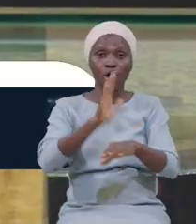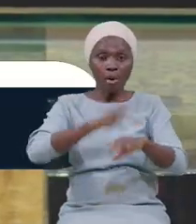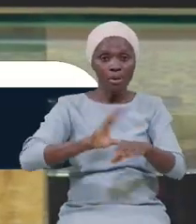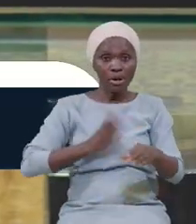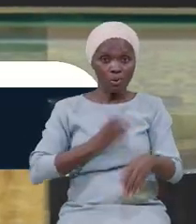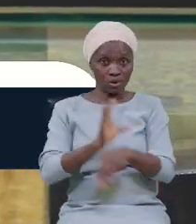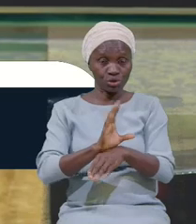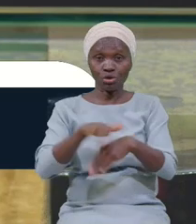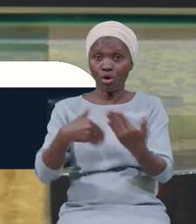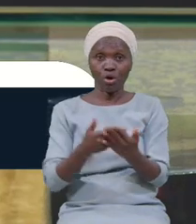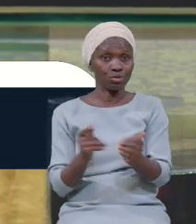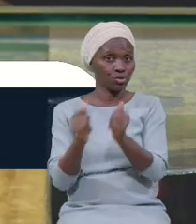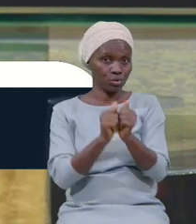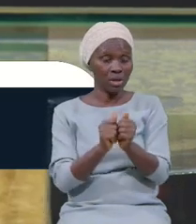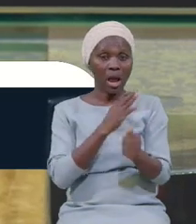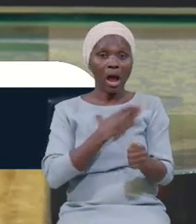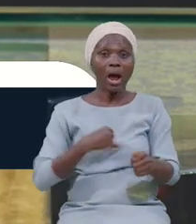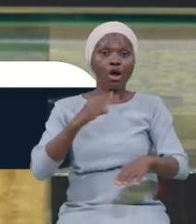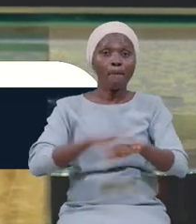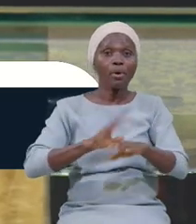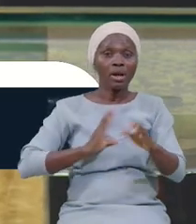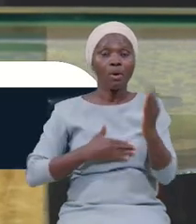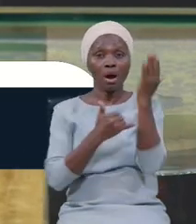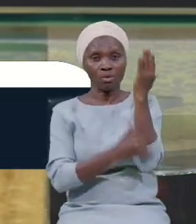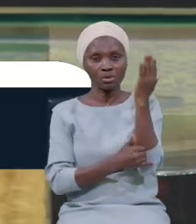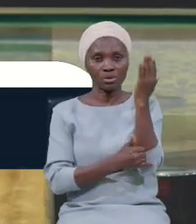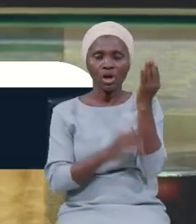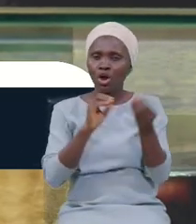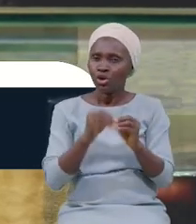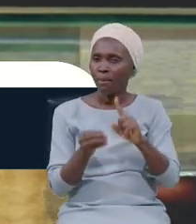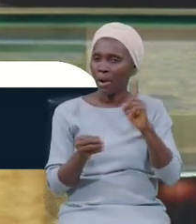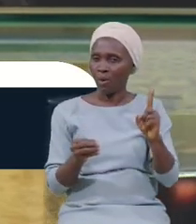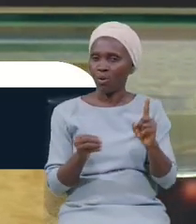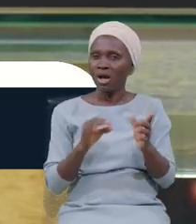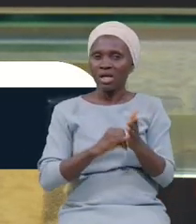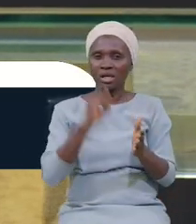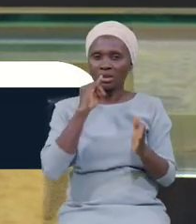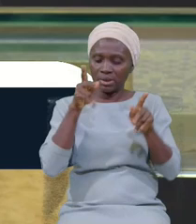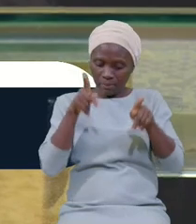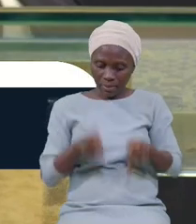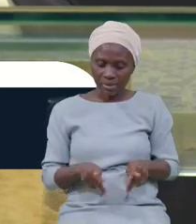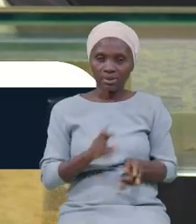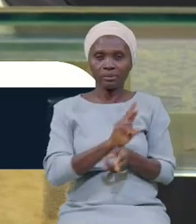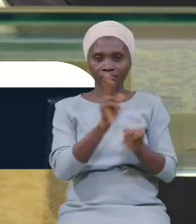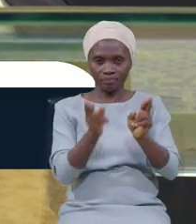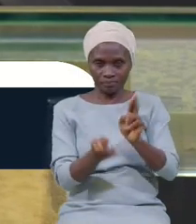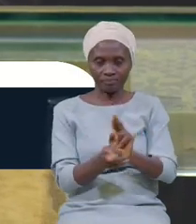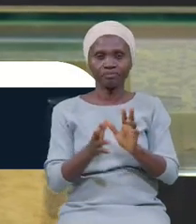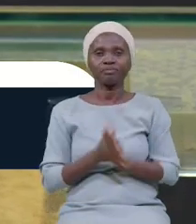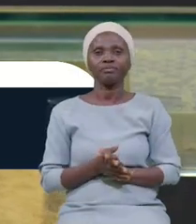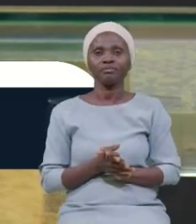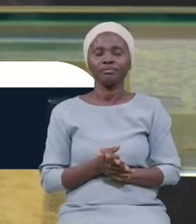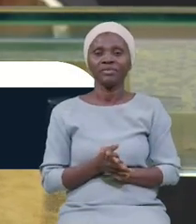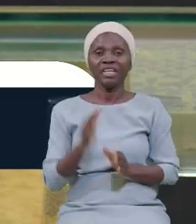tout ensemble et sur notre pays. Numéro 1, c'est la repentance personnelle.